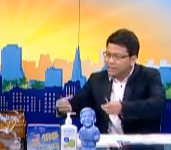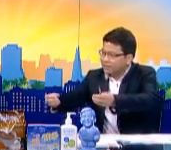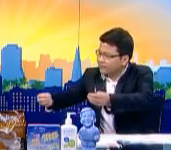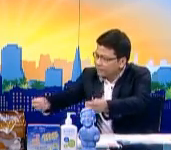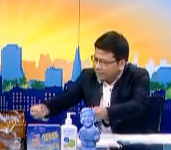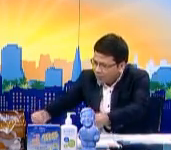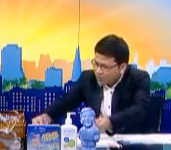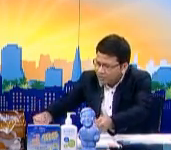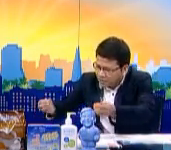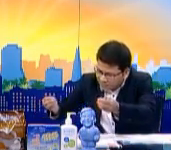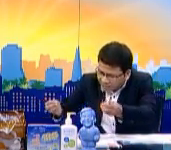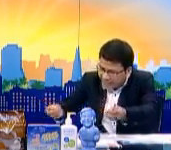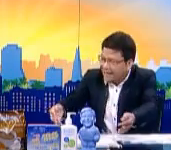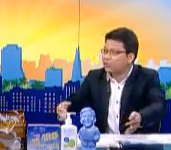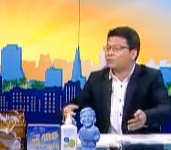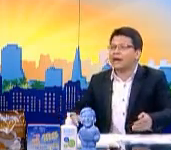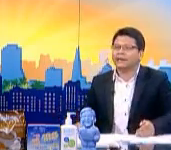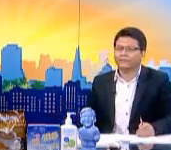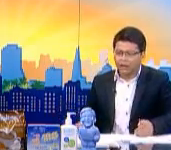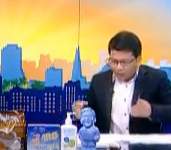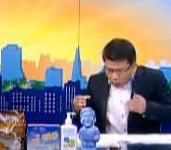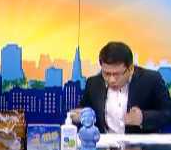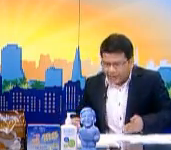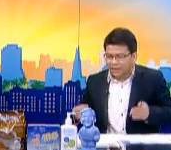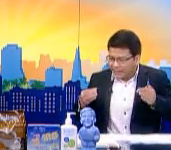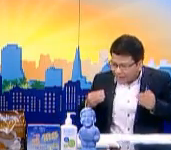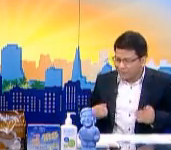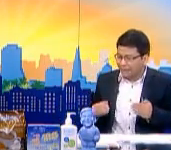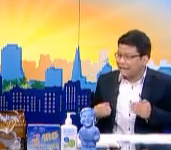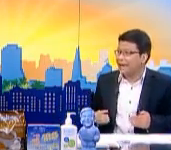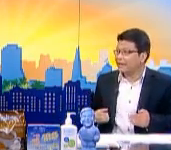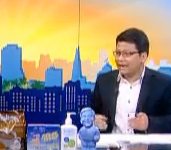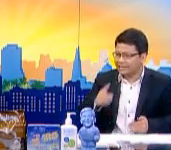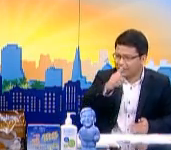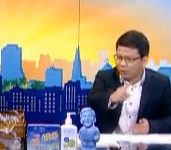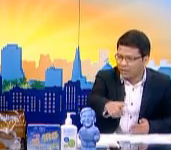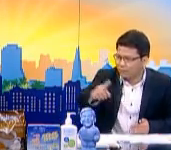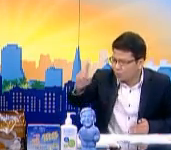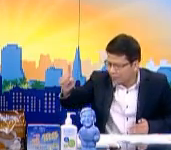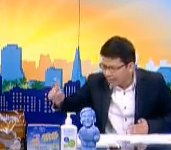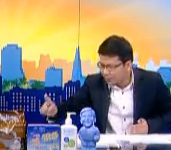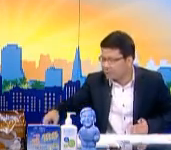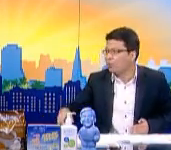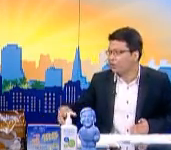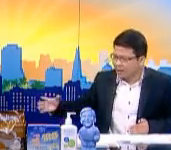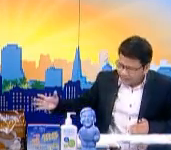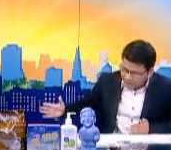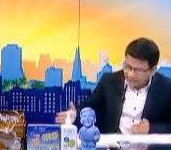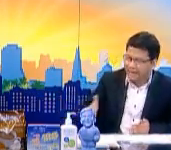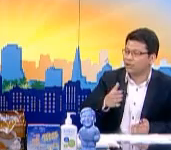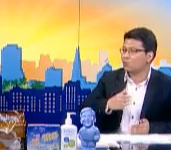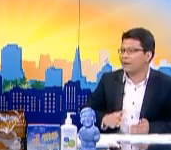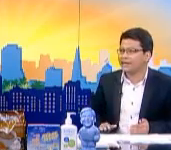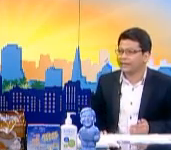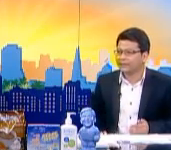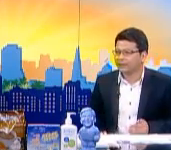ยื่นเข้าชื่อแล้วก็เสนอแก้ไขกฎหมายแล้วตัวเองจะมานั่งเป็นประธานในการชี้ให้คนนั้นพูดไม่ให้คนนี้พูดดำเนิน